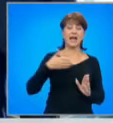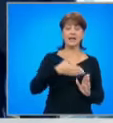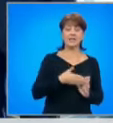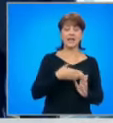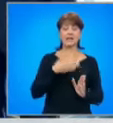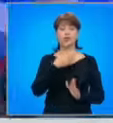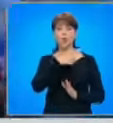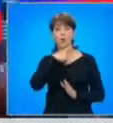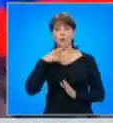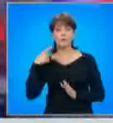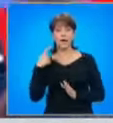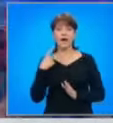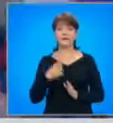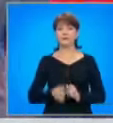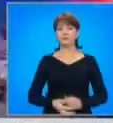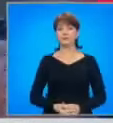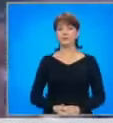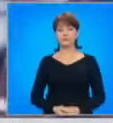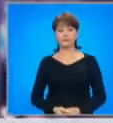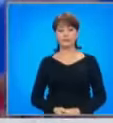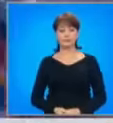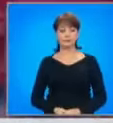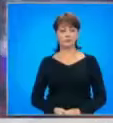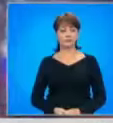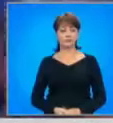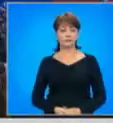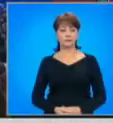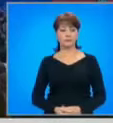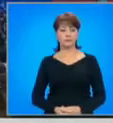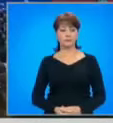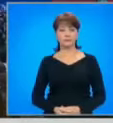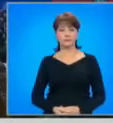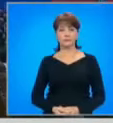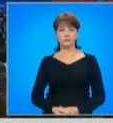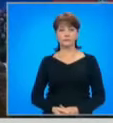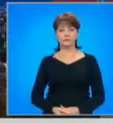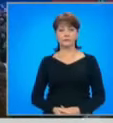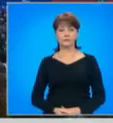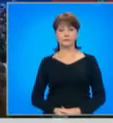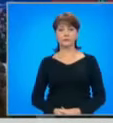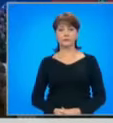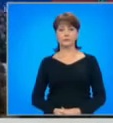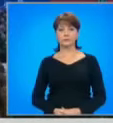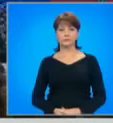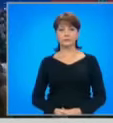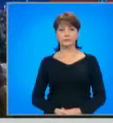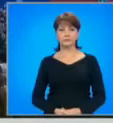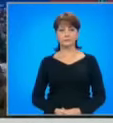анексиране. Територии. Привет, Россия! Херсон, Запорожье!